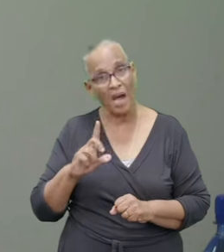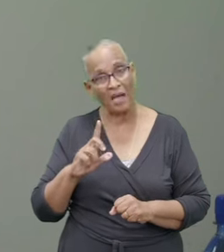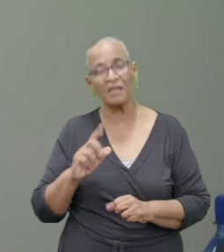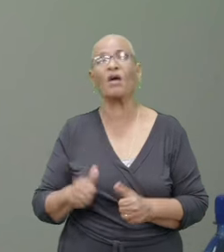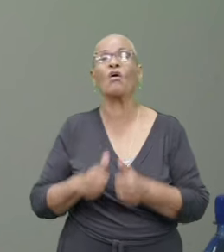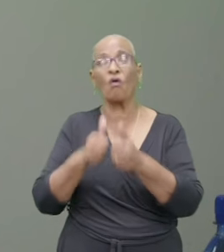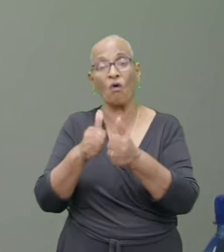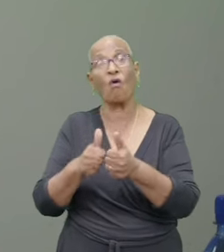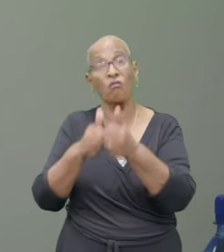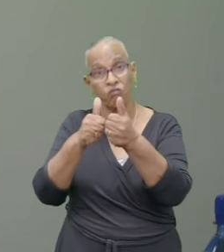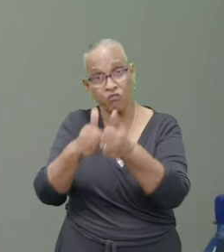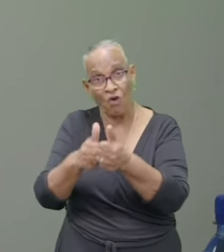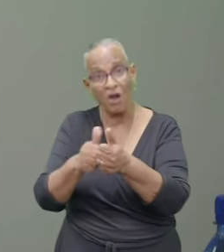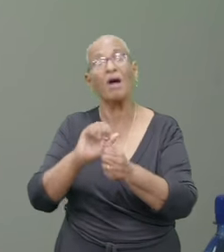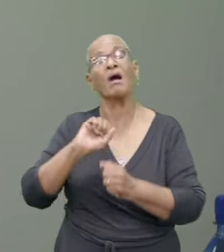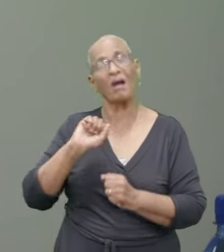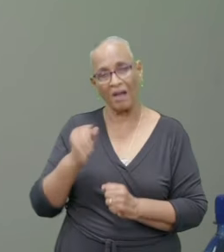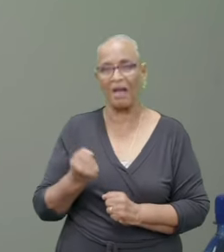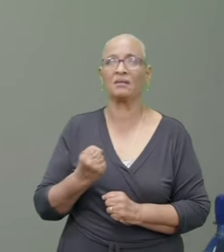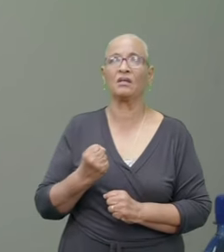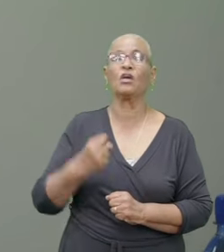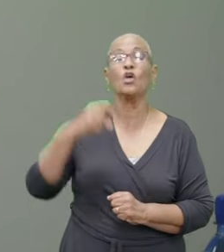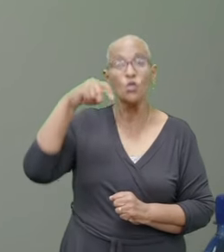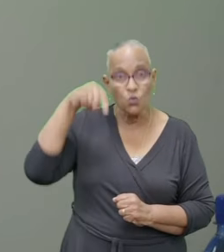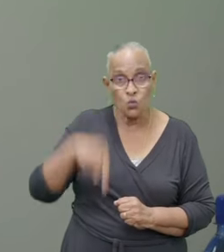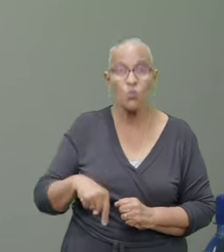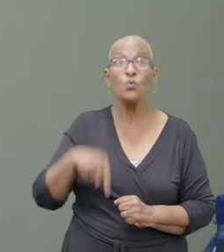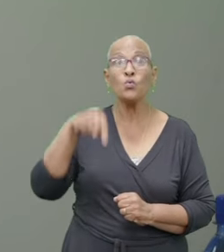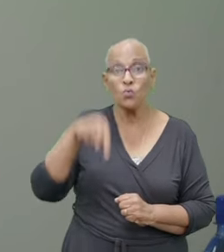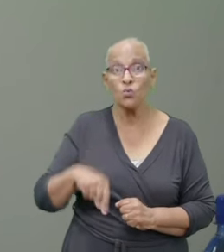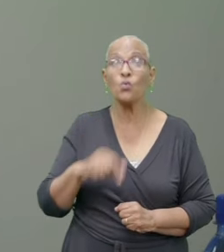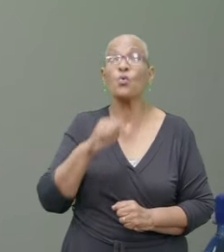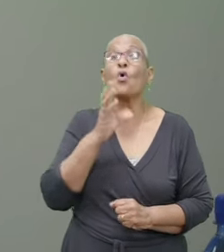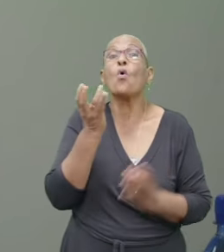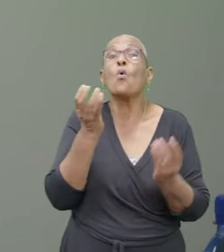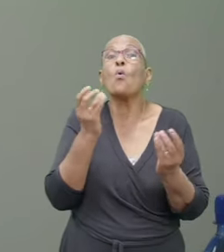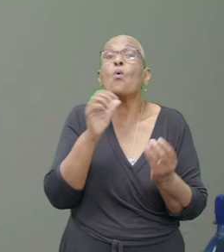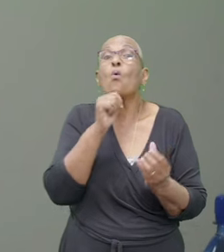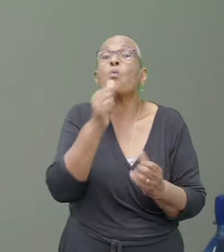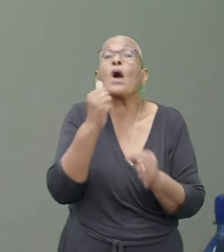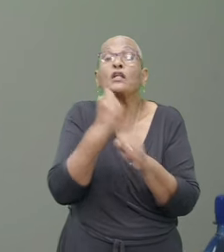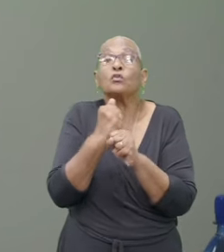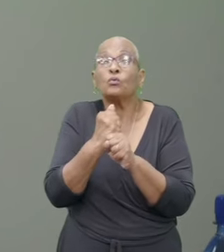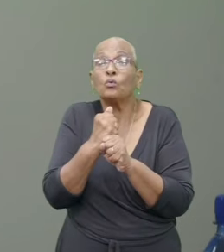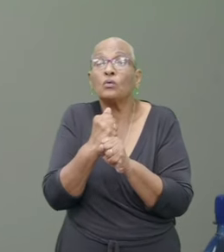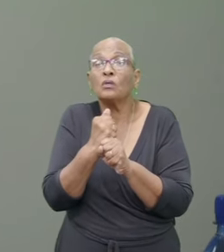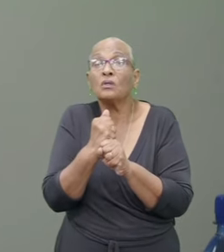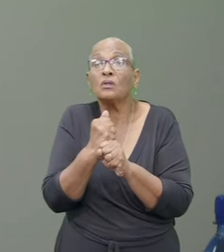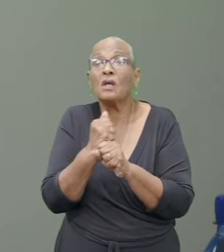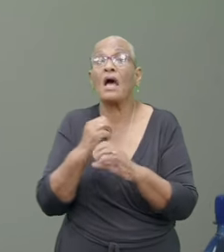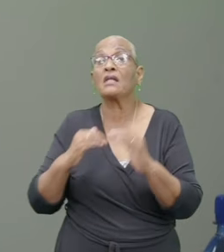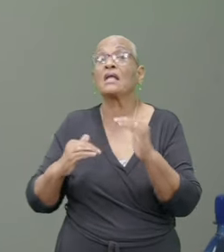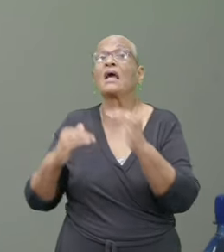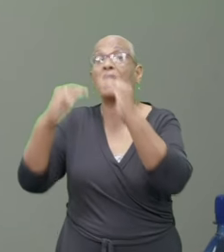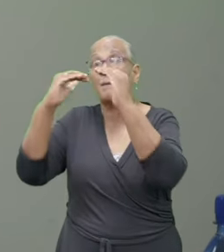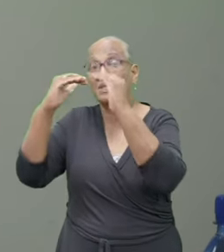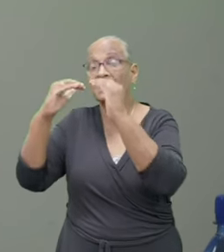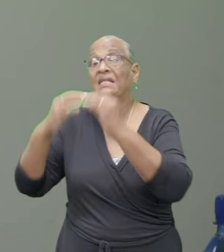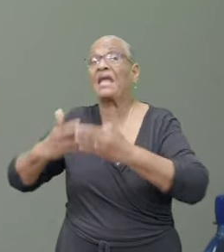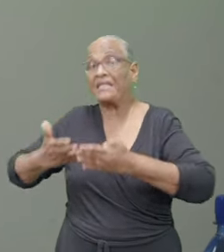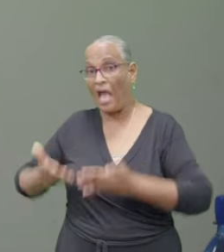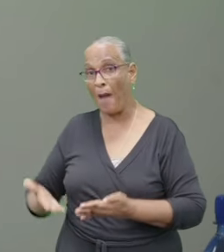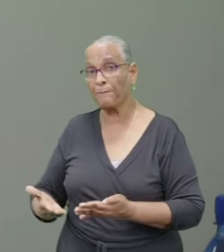zijn, maar belangrijk is dat we nu werken naar hoe kunnen we 1... behouden wat we dus nu aan capaciteit ter beschikking hebben.